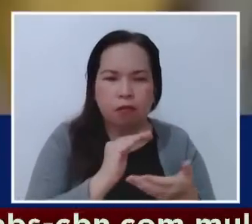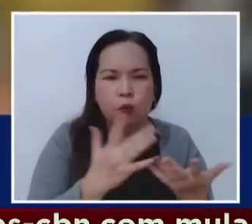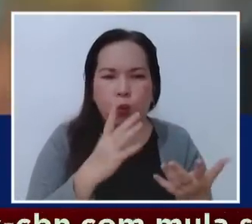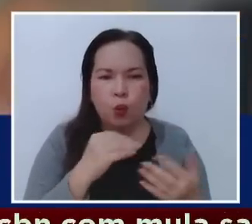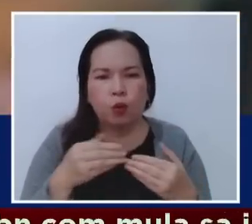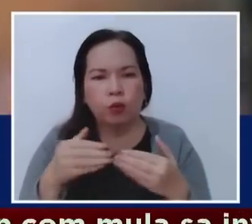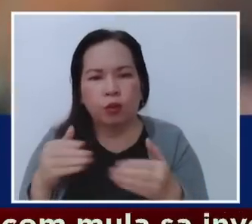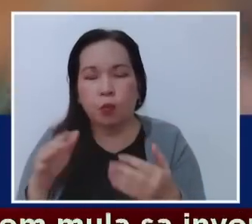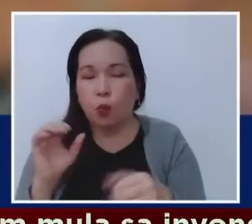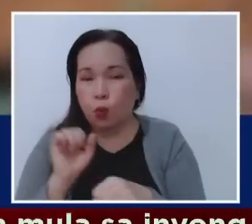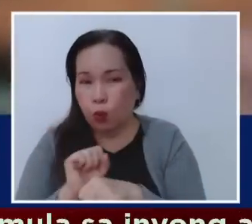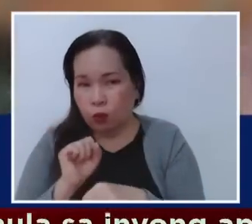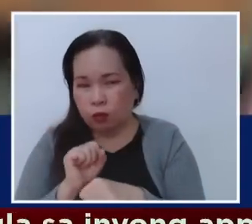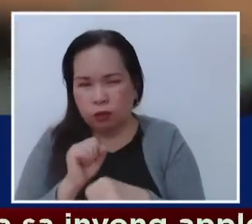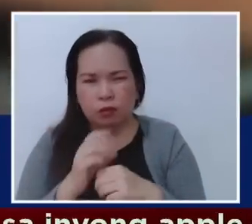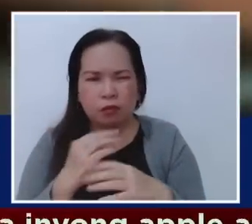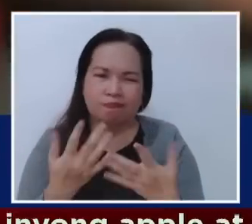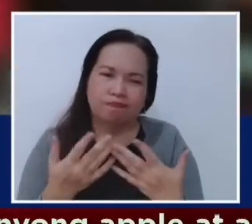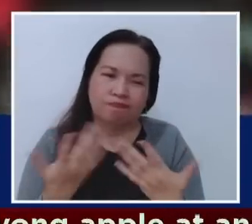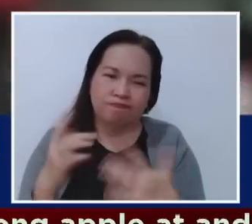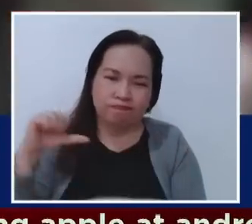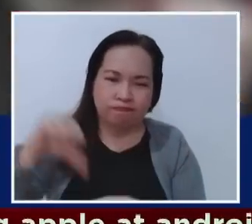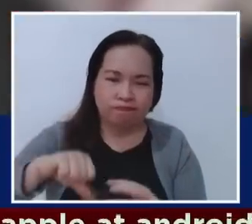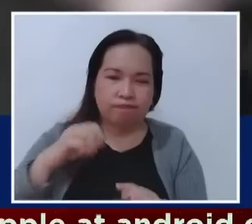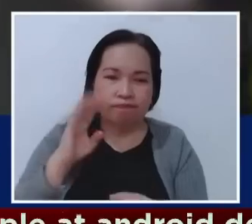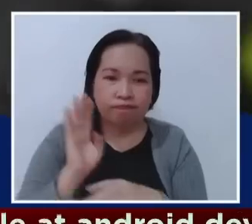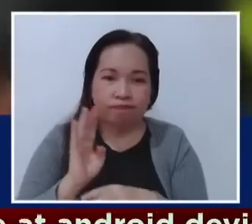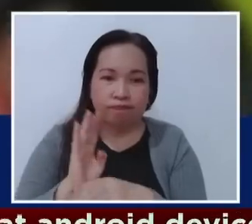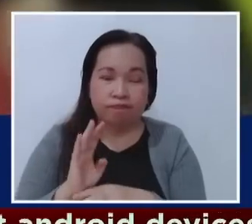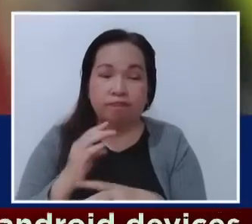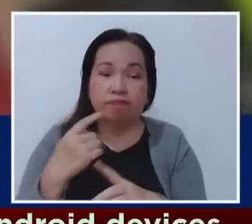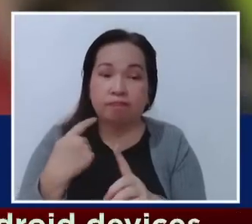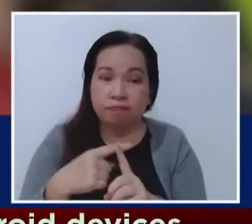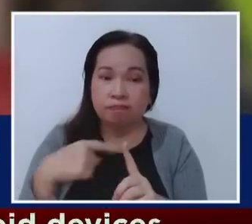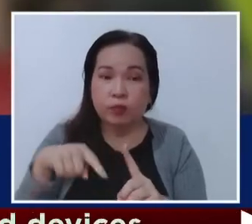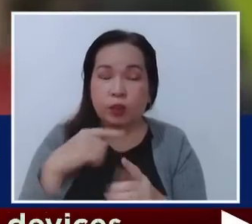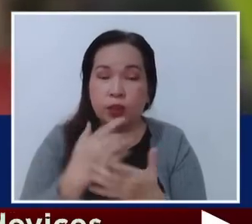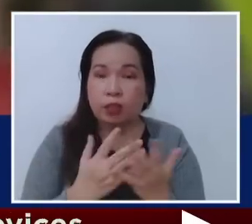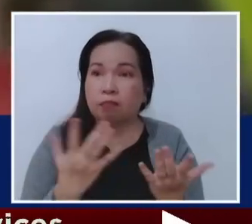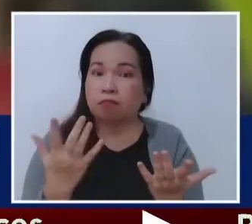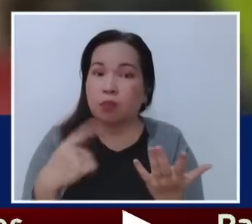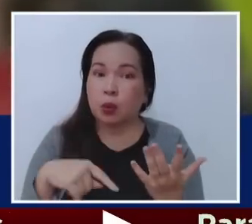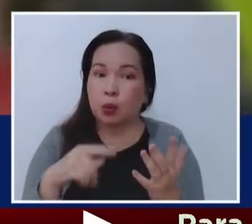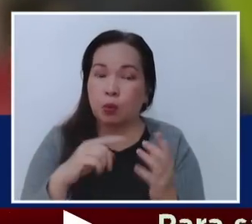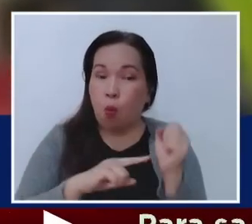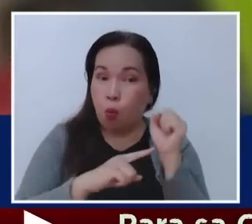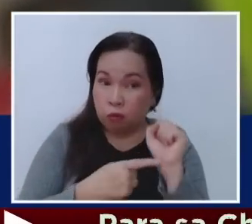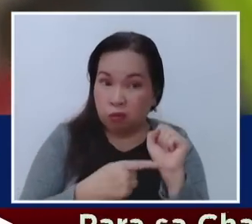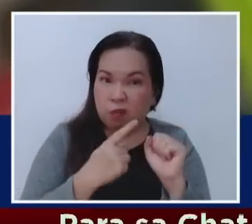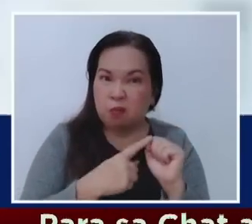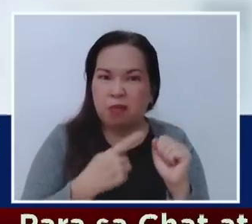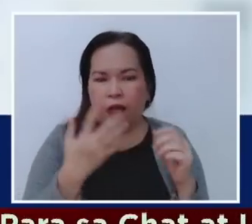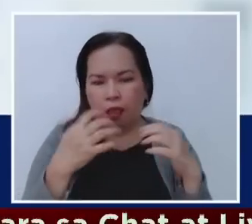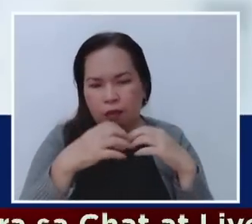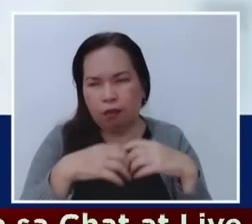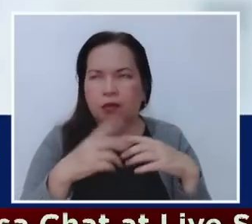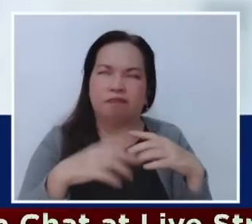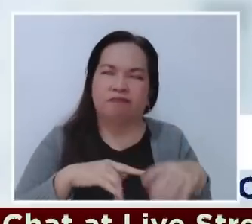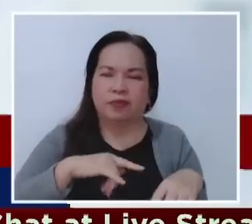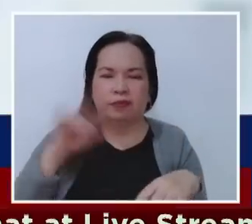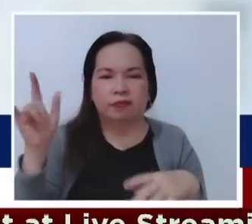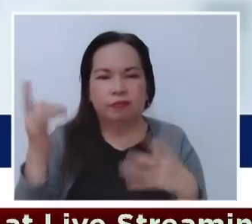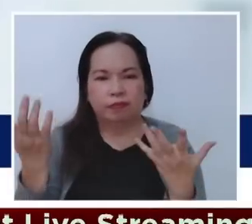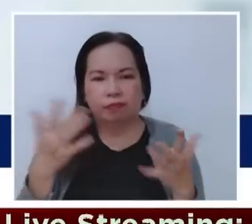pagkalugi. Posible rin itong maging dahilan para umalis sa Pilipinas ang negosyo ng kinopyahang brand. Ngayon saan ang benta na